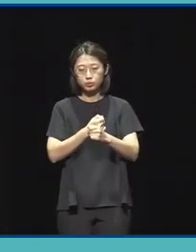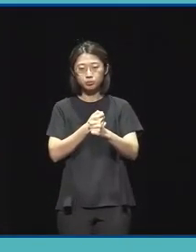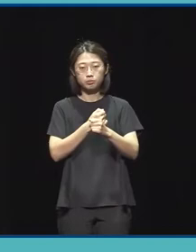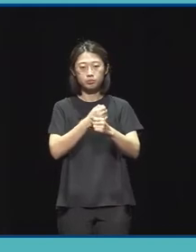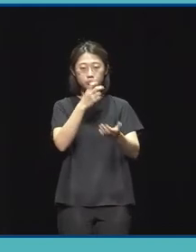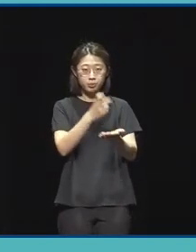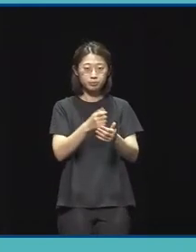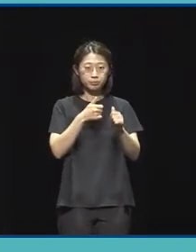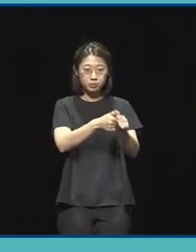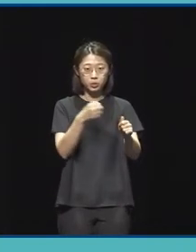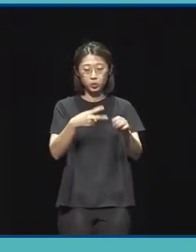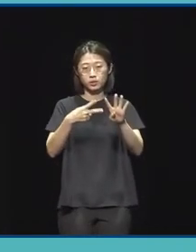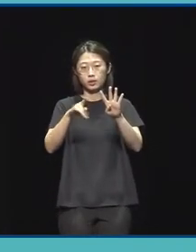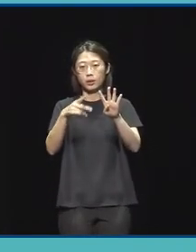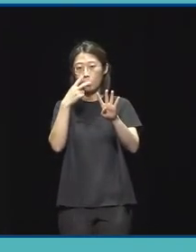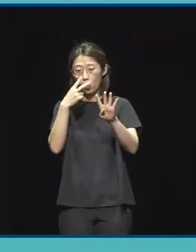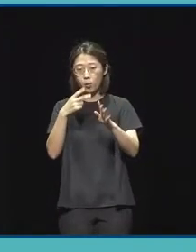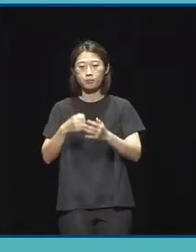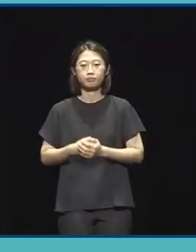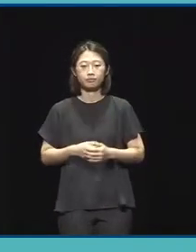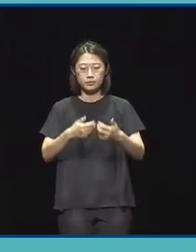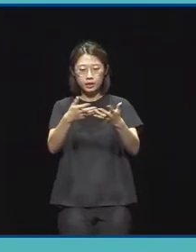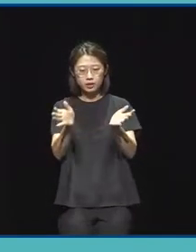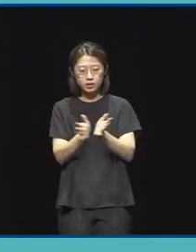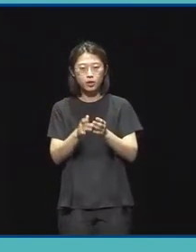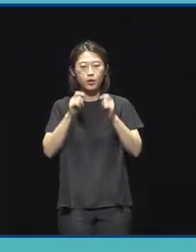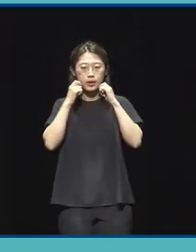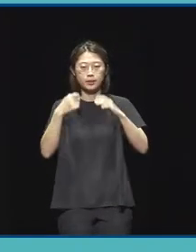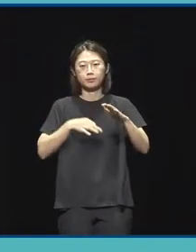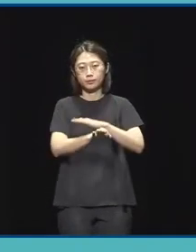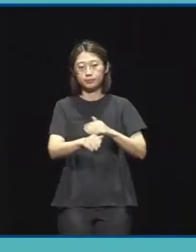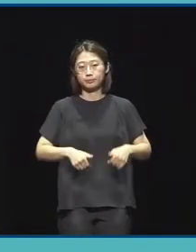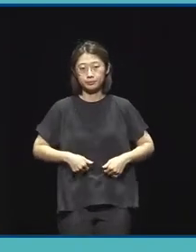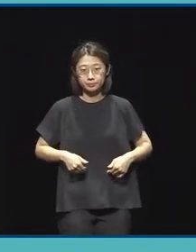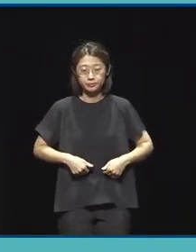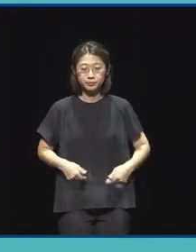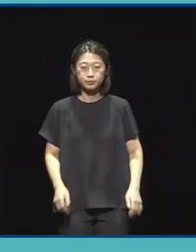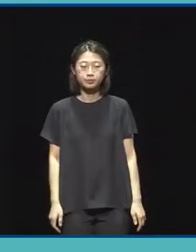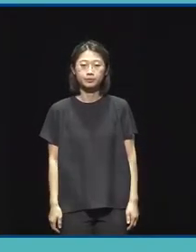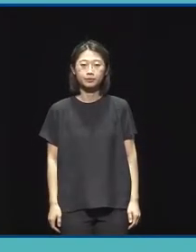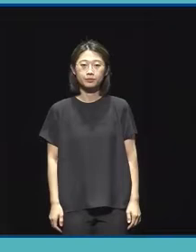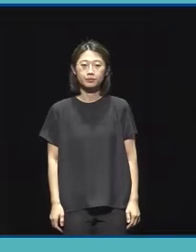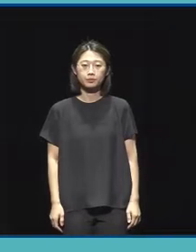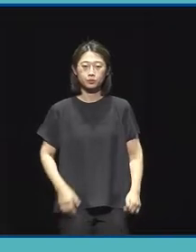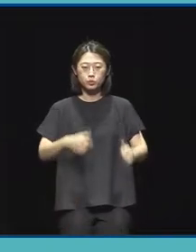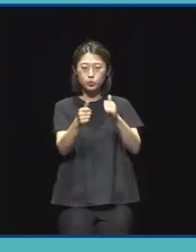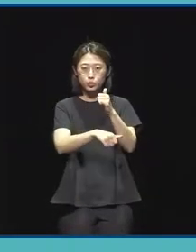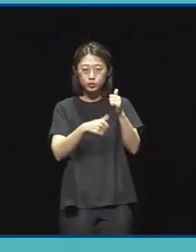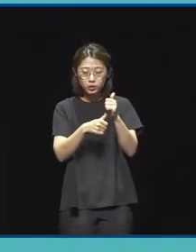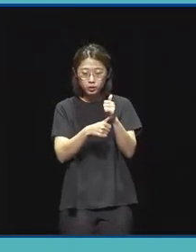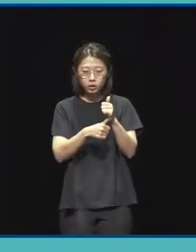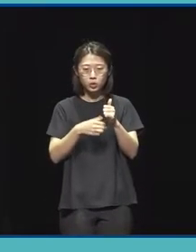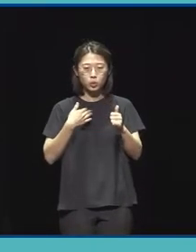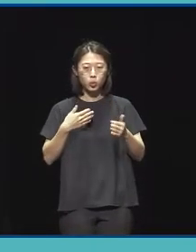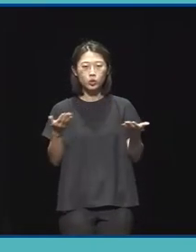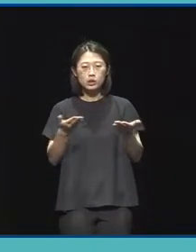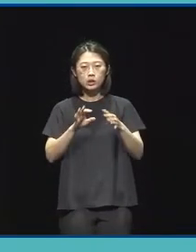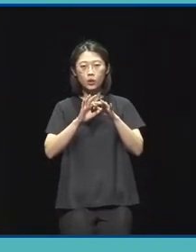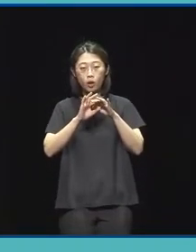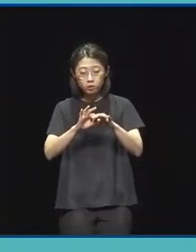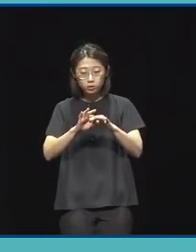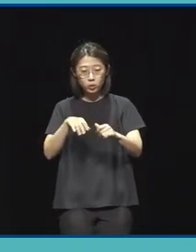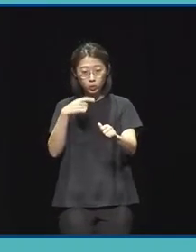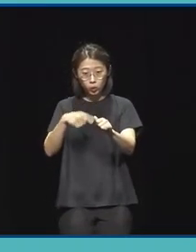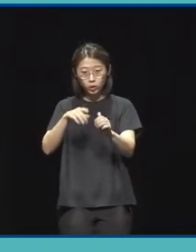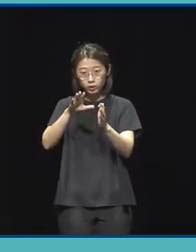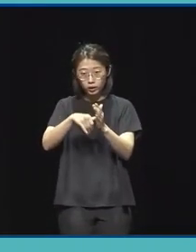사회보험 가입 및 관련 보험료 등을 단체에서 자부담하셔야 합니다. 또한 위원회에서 제공하는 직무 교육에